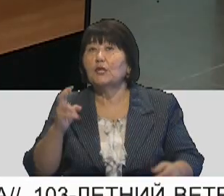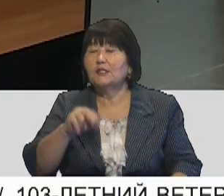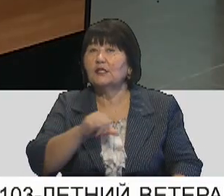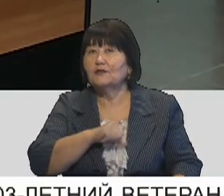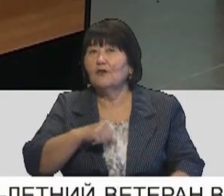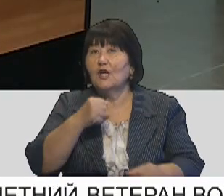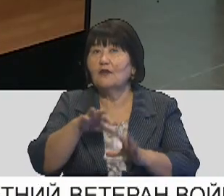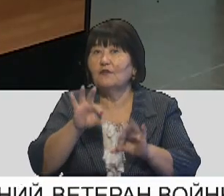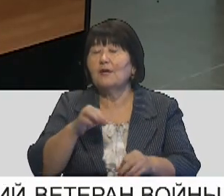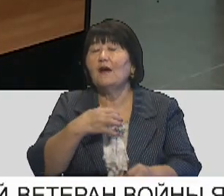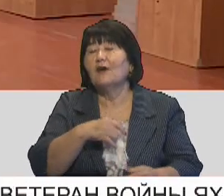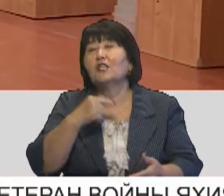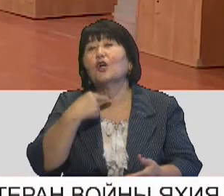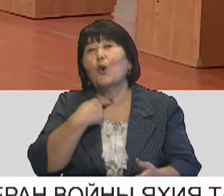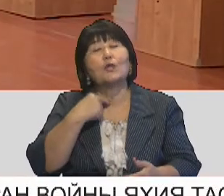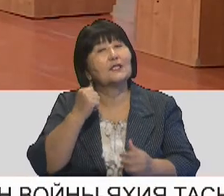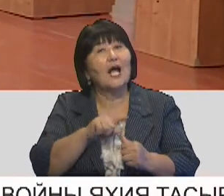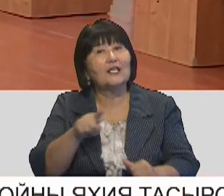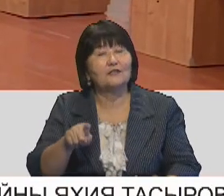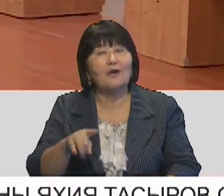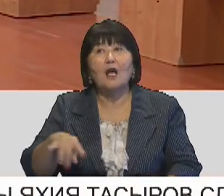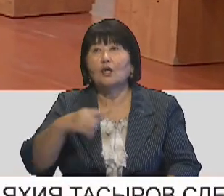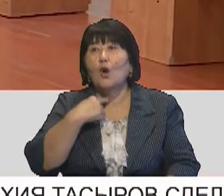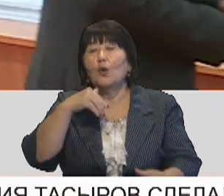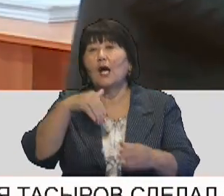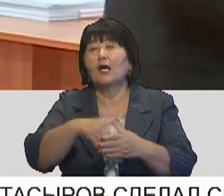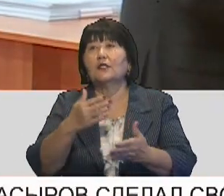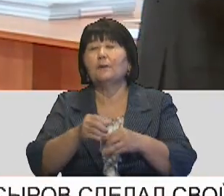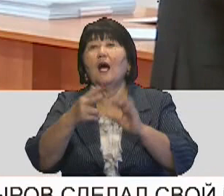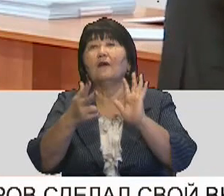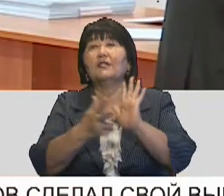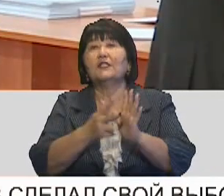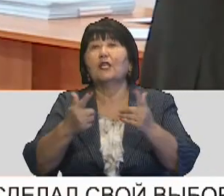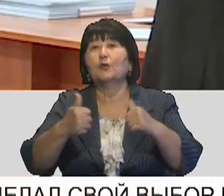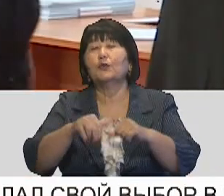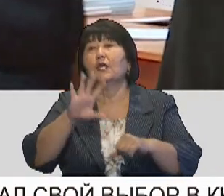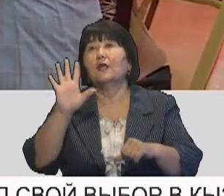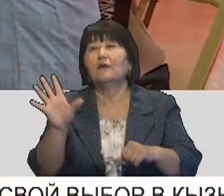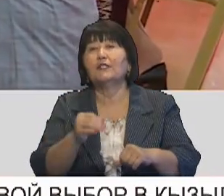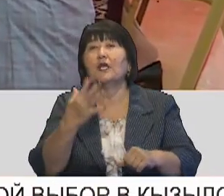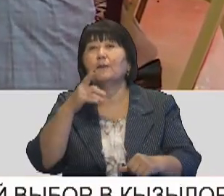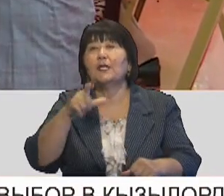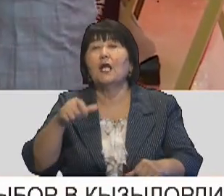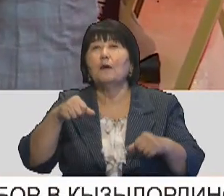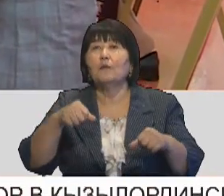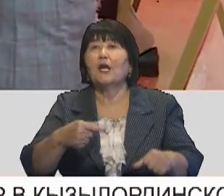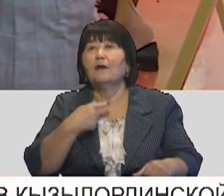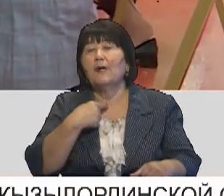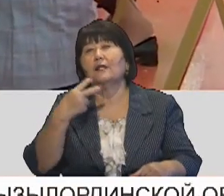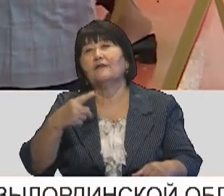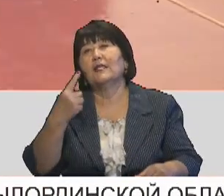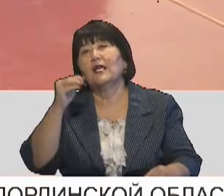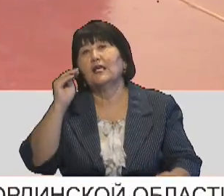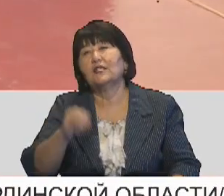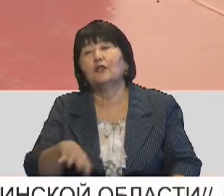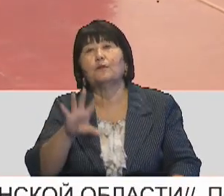выбор. Важен голос каждого. В районе голосования проходит на 18 участках. Всего в списке граждан с правом голоса